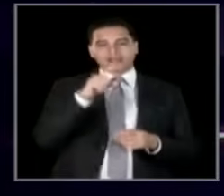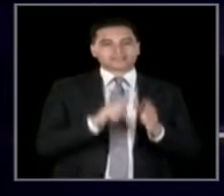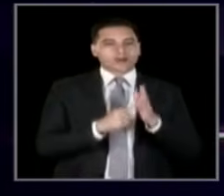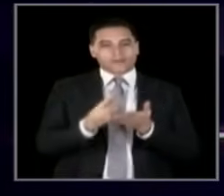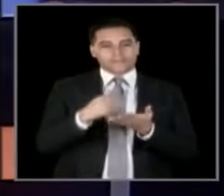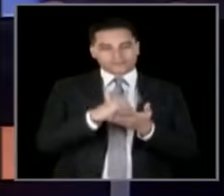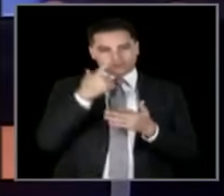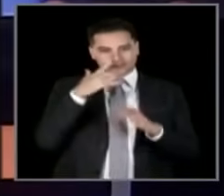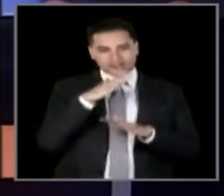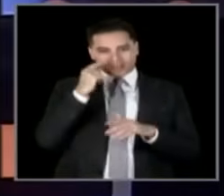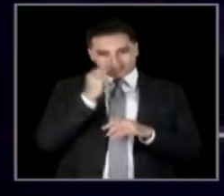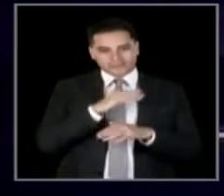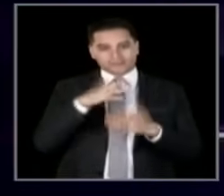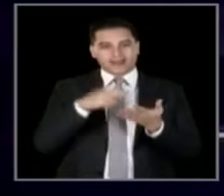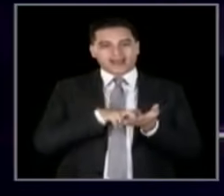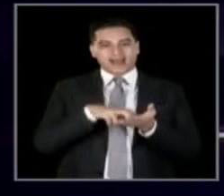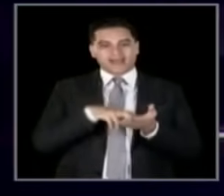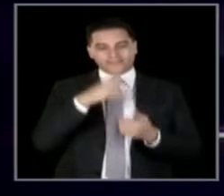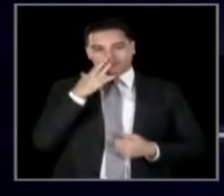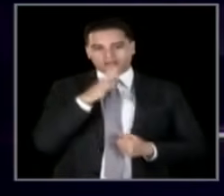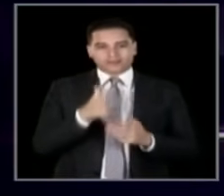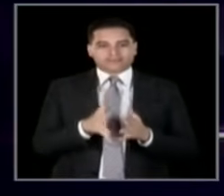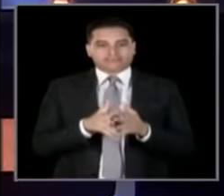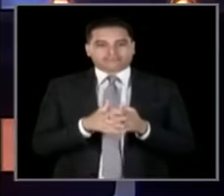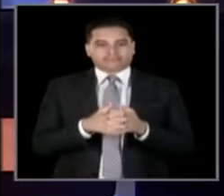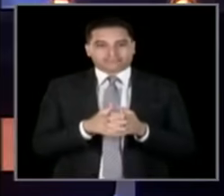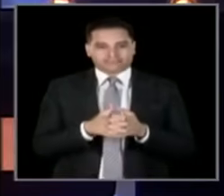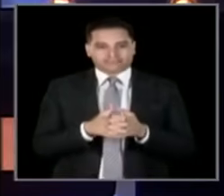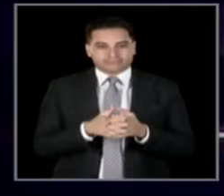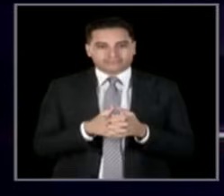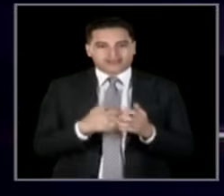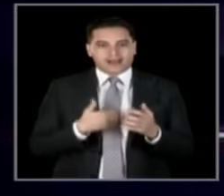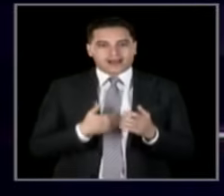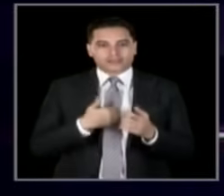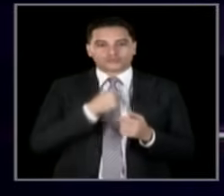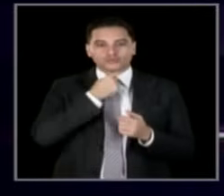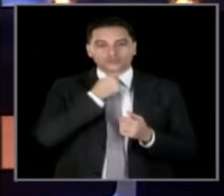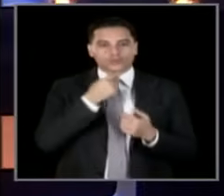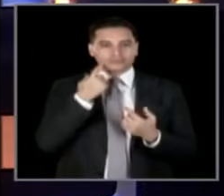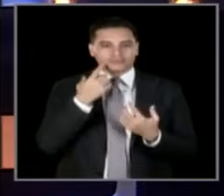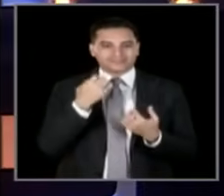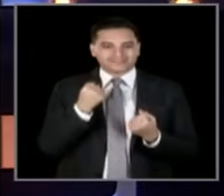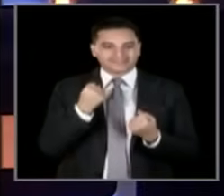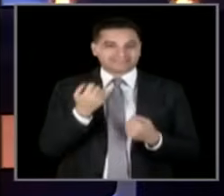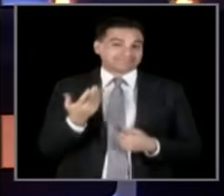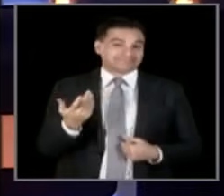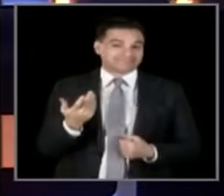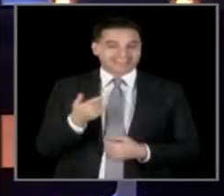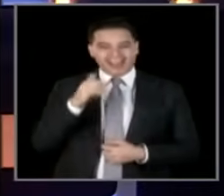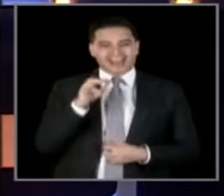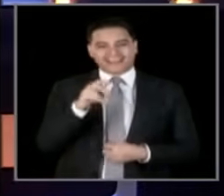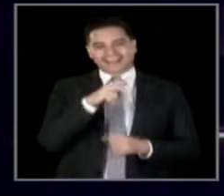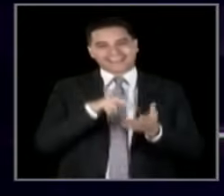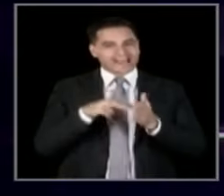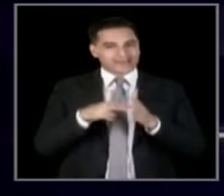آية مرعوبة. آية قفلت إيديها وصوتها مش طالع. آية ازيك يا آية؟